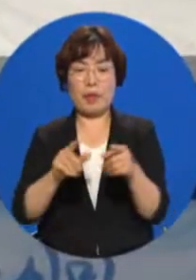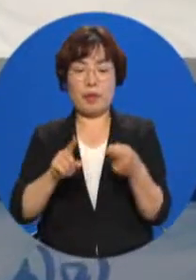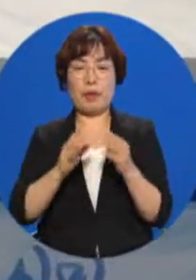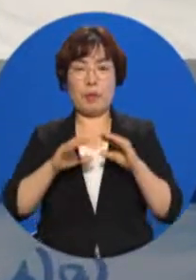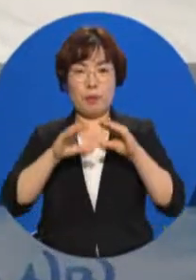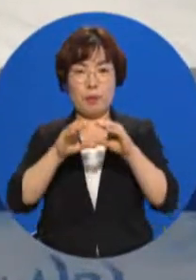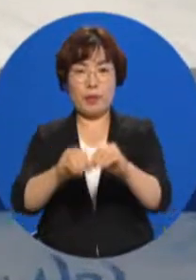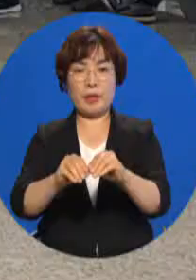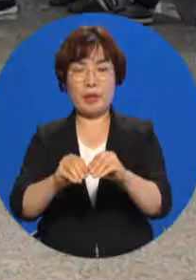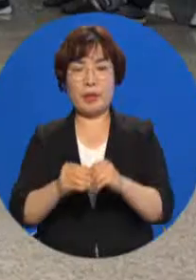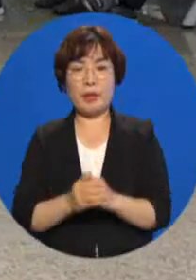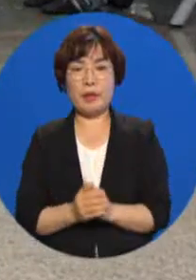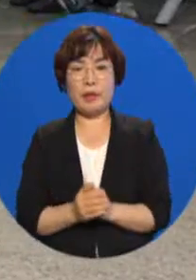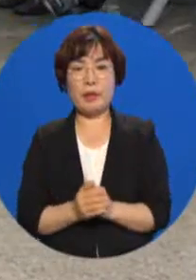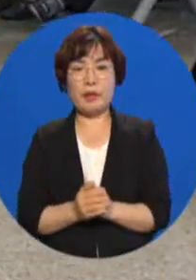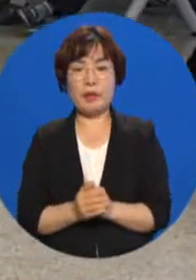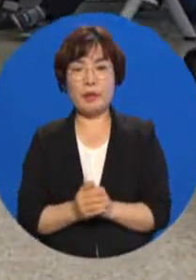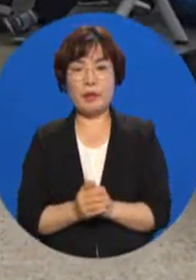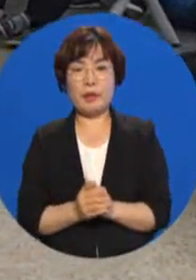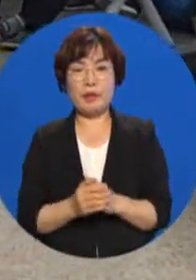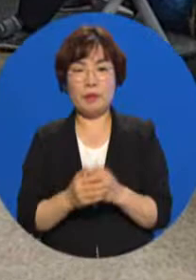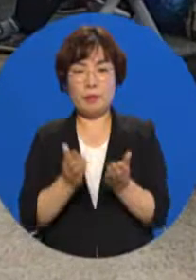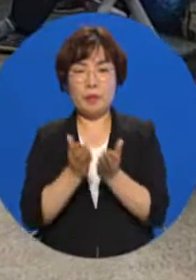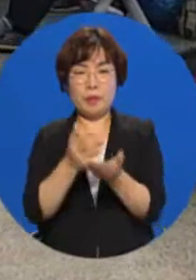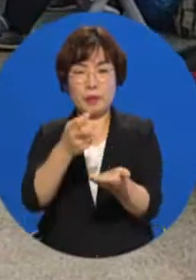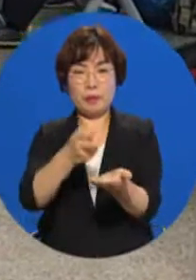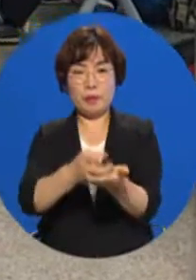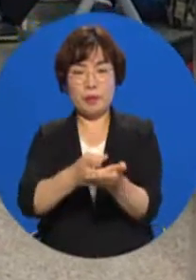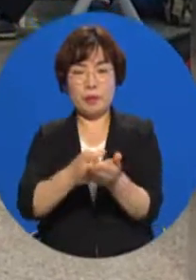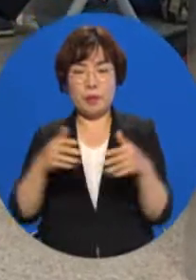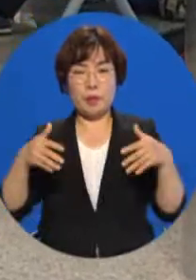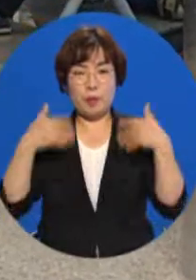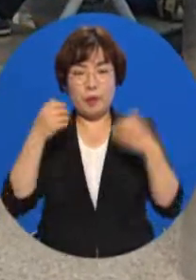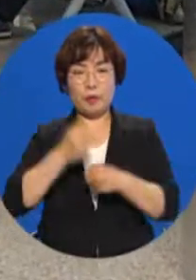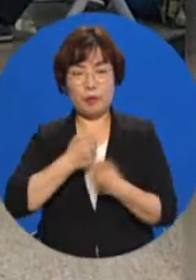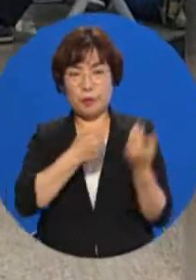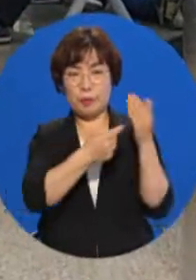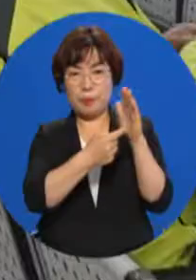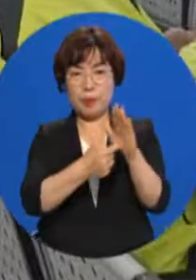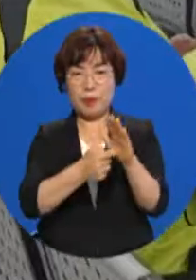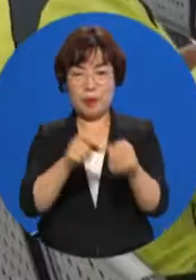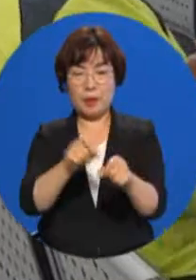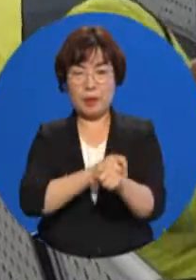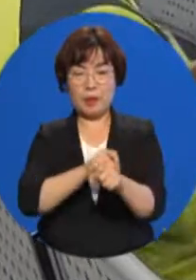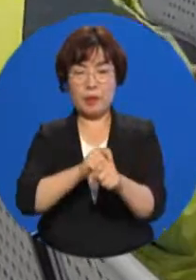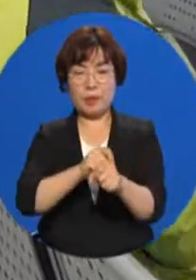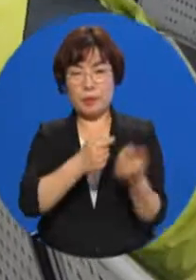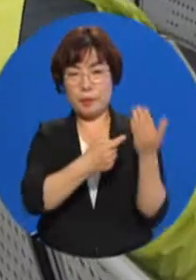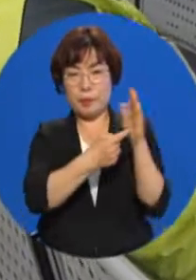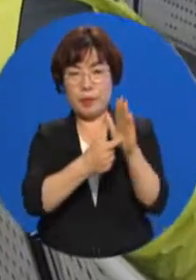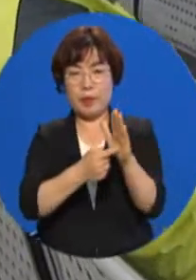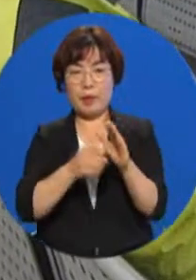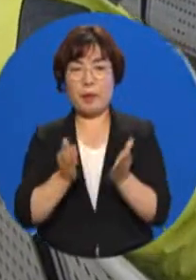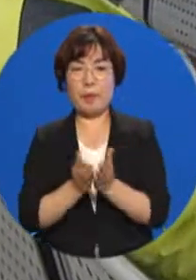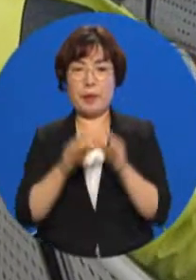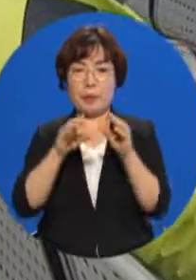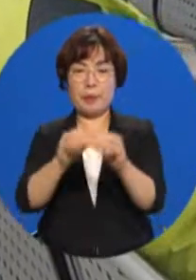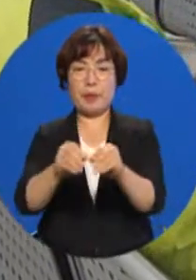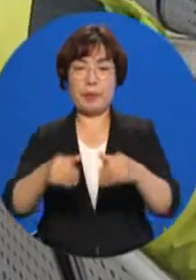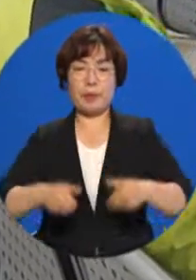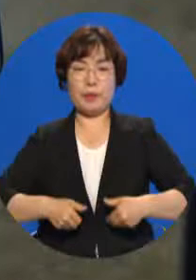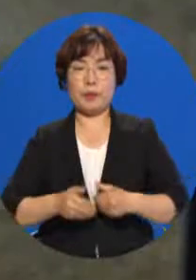중단됐기 때문입니다. 해사안전법에 따르면 풍랑주의보와 같은 기상특보가 내렸을 때 운항을 중단해야